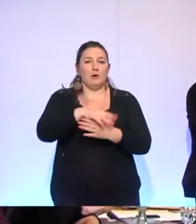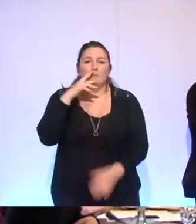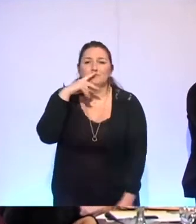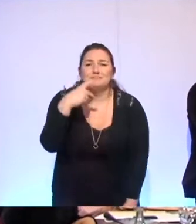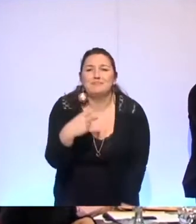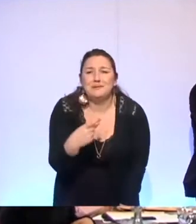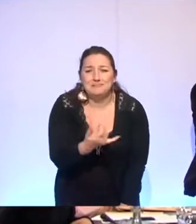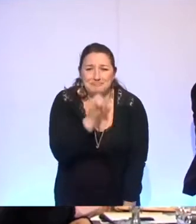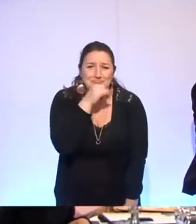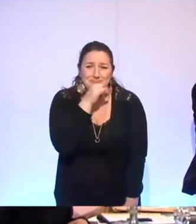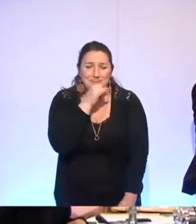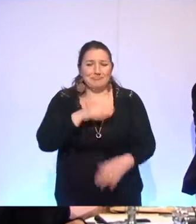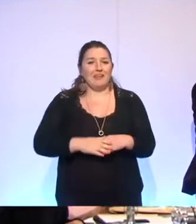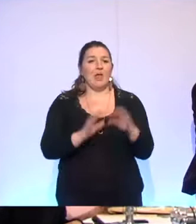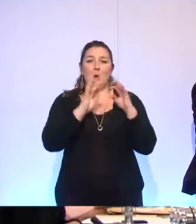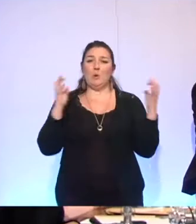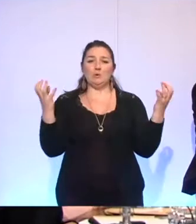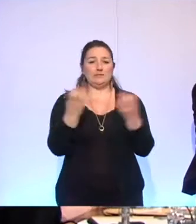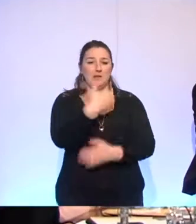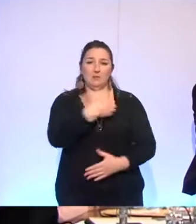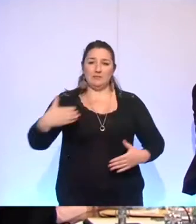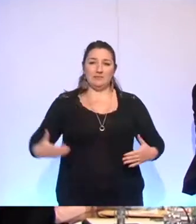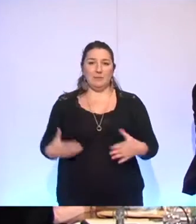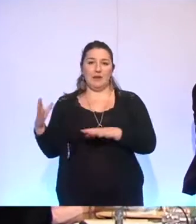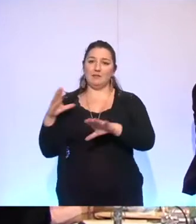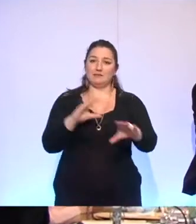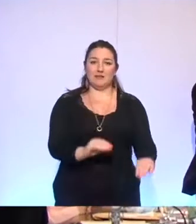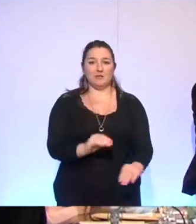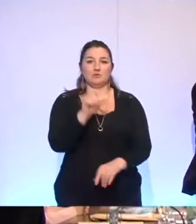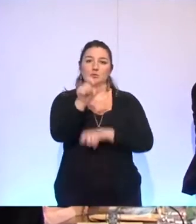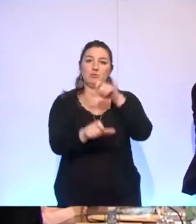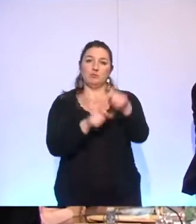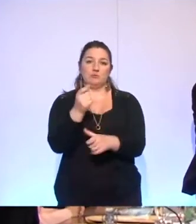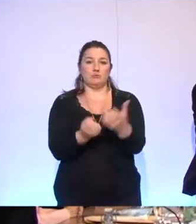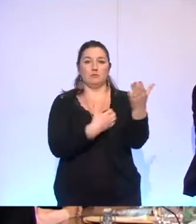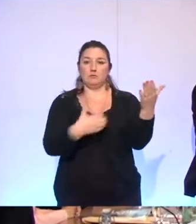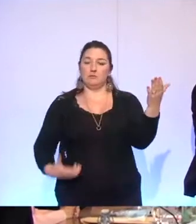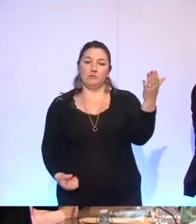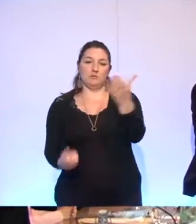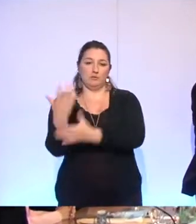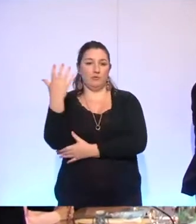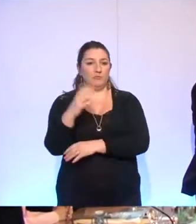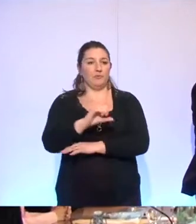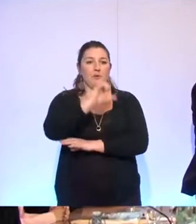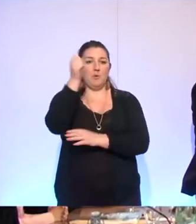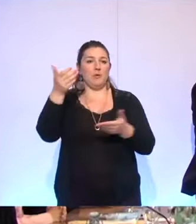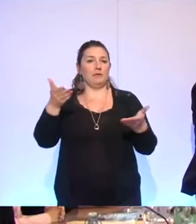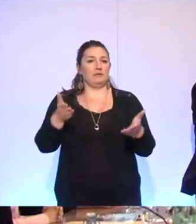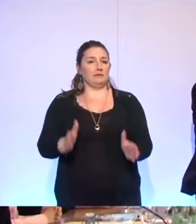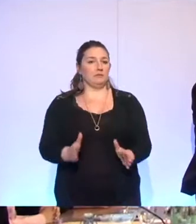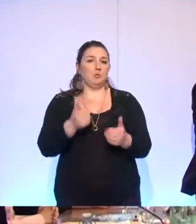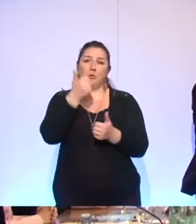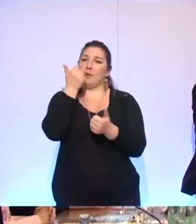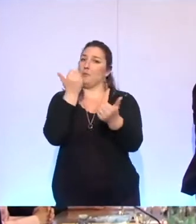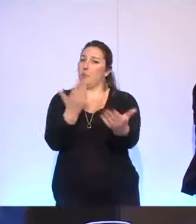le conseil municipal d'installation de la nouvelle mandature. Première décision, première proposition,